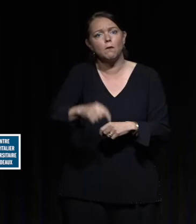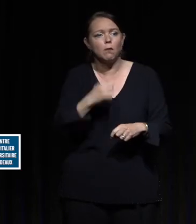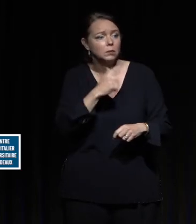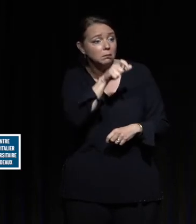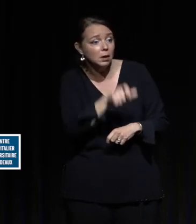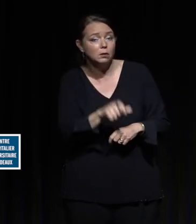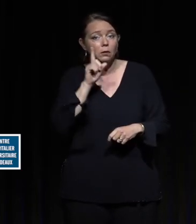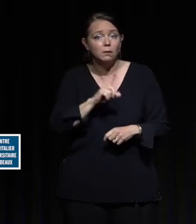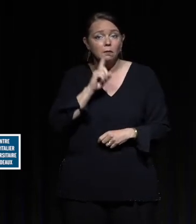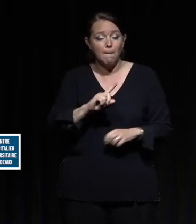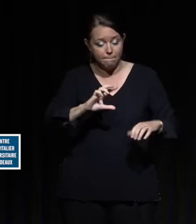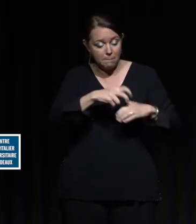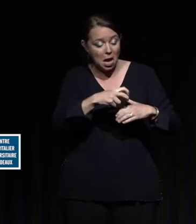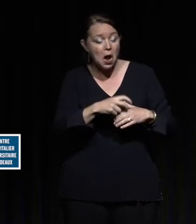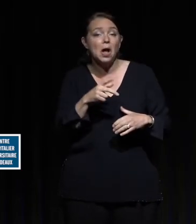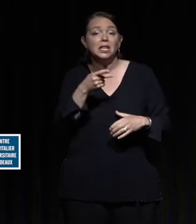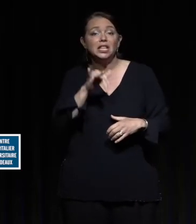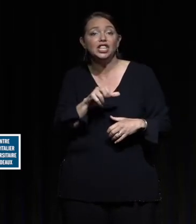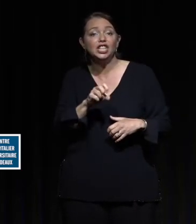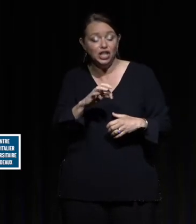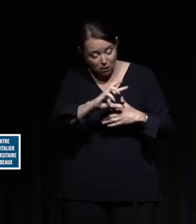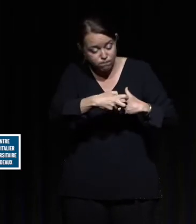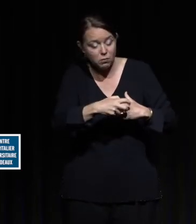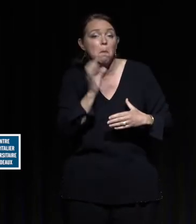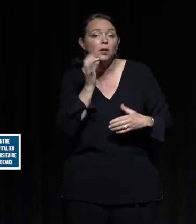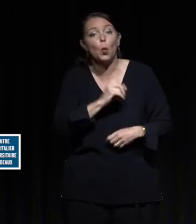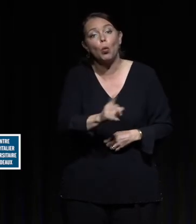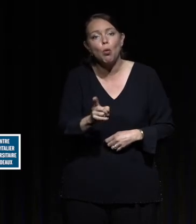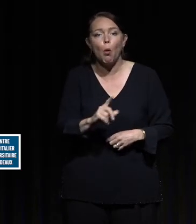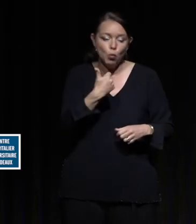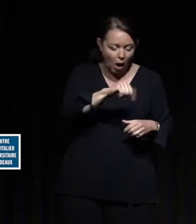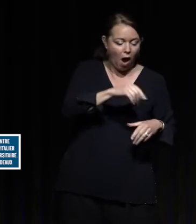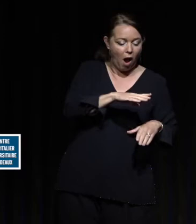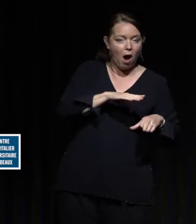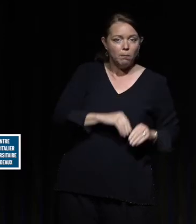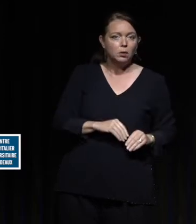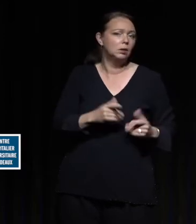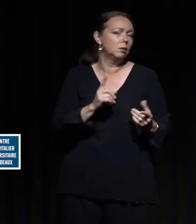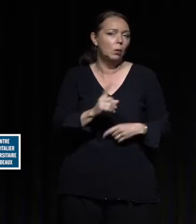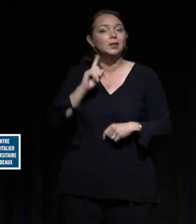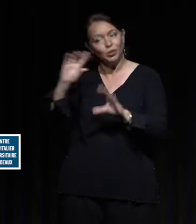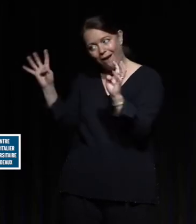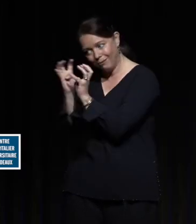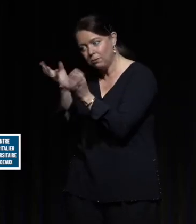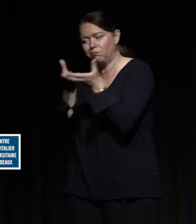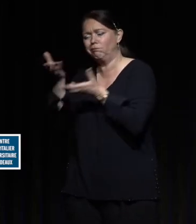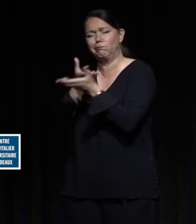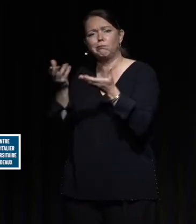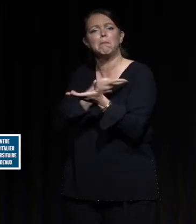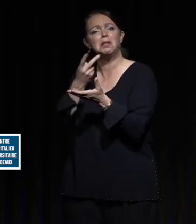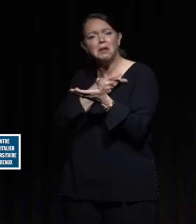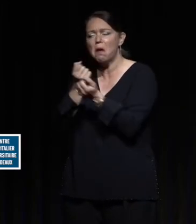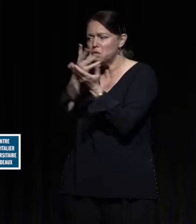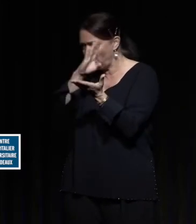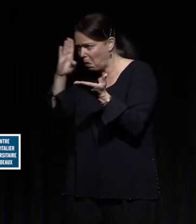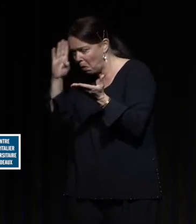kyste peu important endométriosique unilatéral. C'est toutes les discussions médicales des réunions pluridisciplinaires. Les préservations